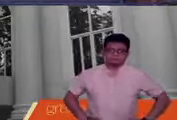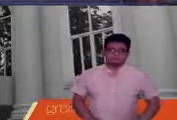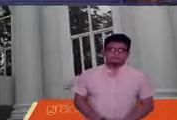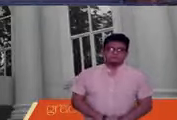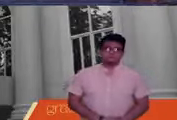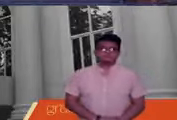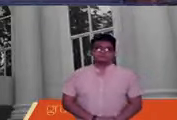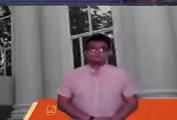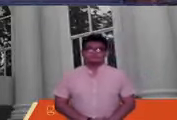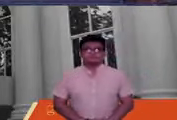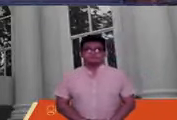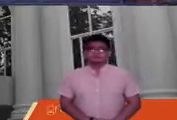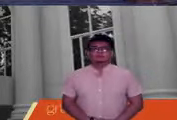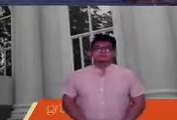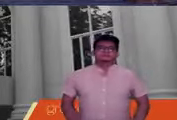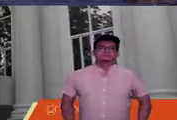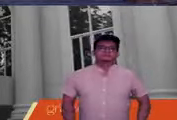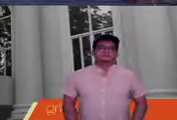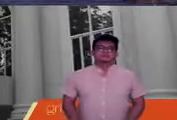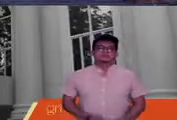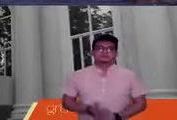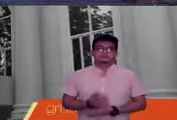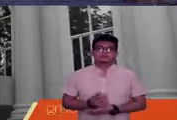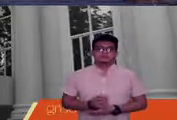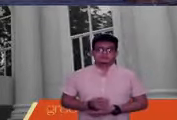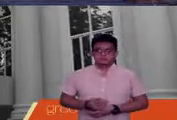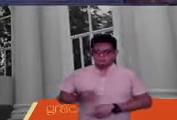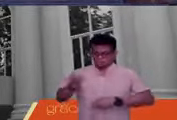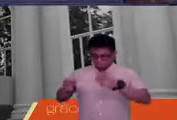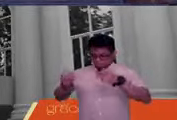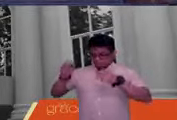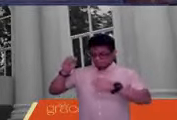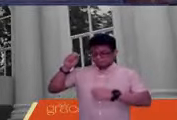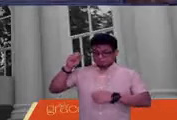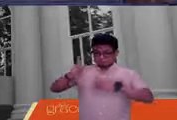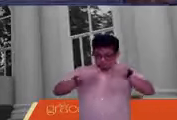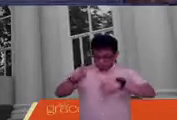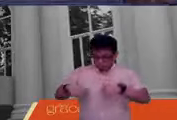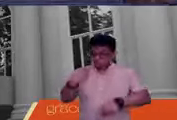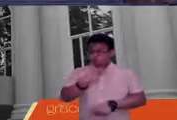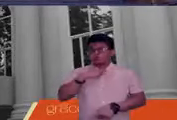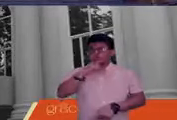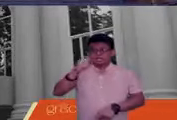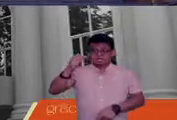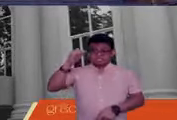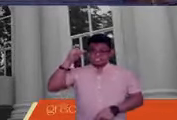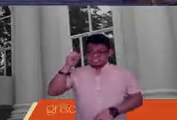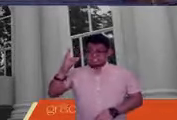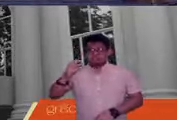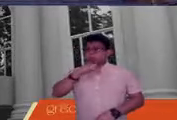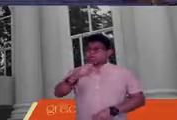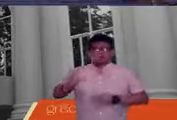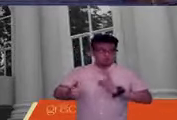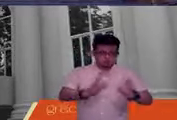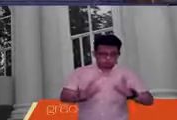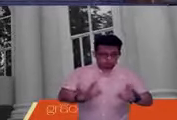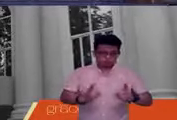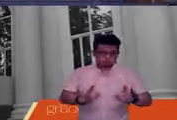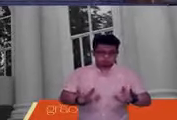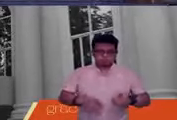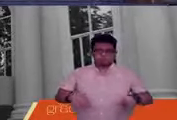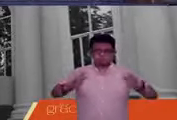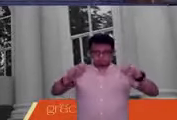kaigsunan, pwede ni mo mabuhat. Kaya ang mga tao nga di makasabot, di gin mo buhat. Ha? Mauna,